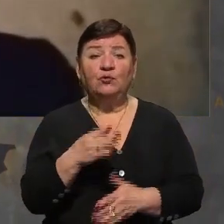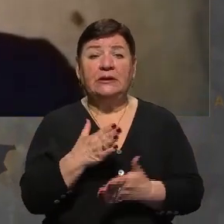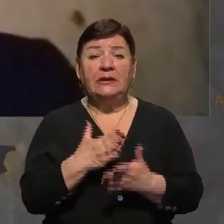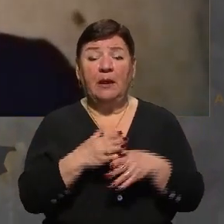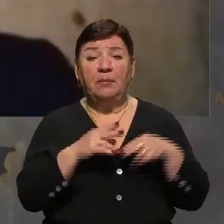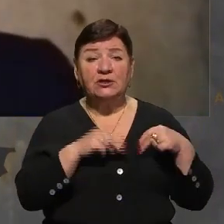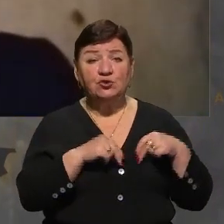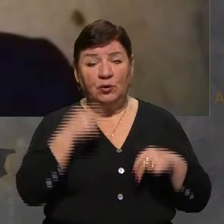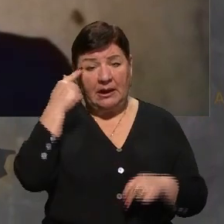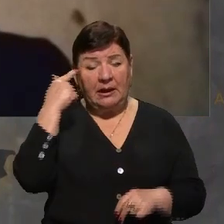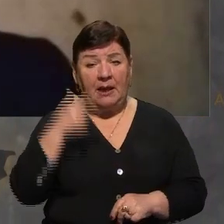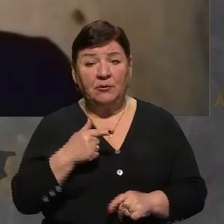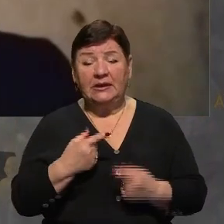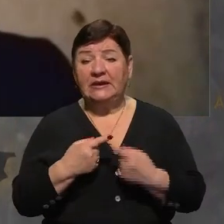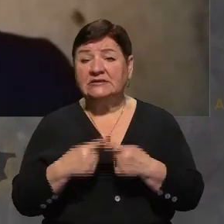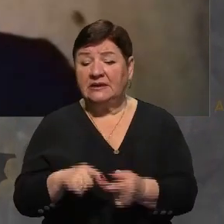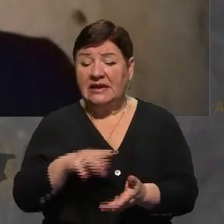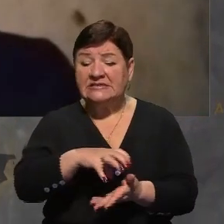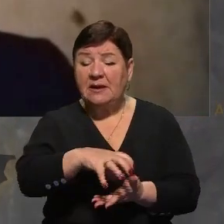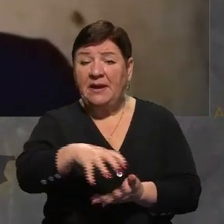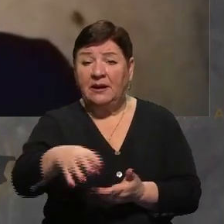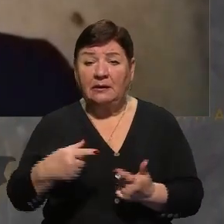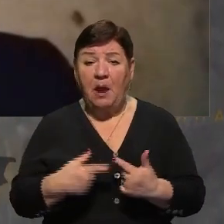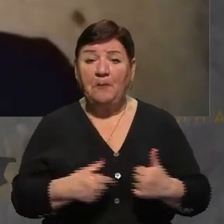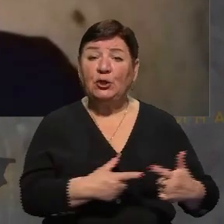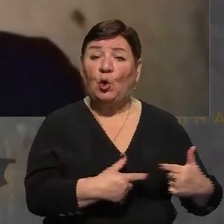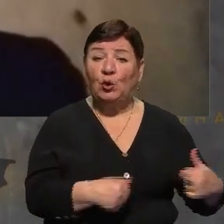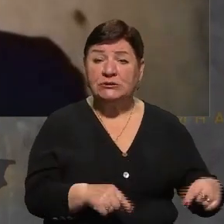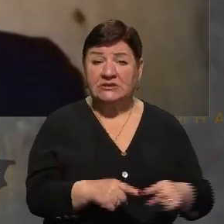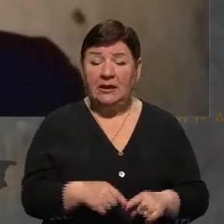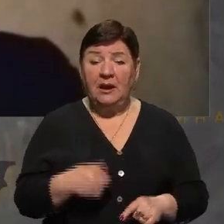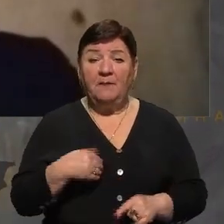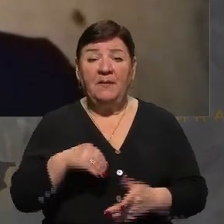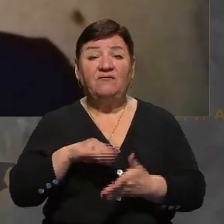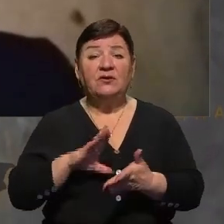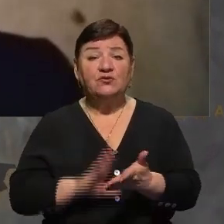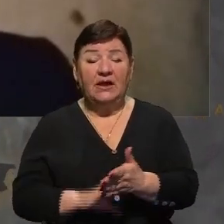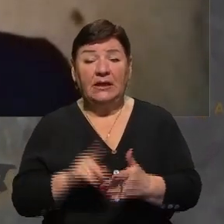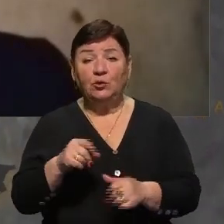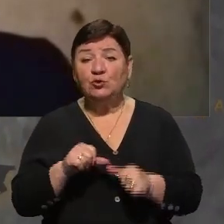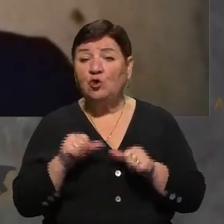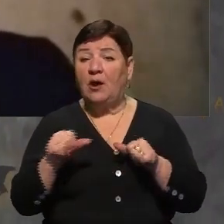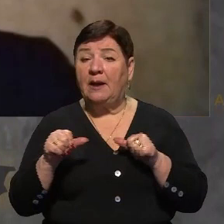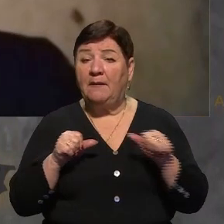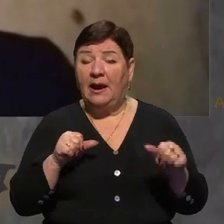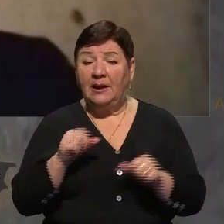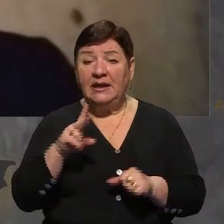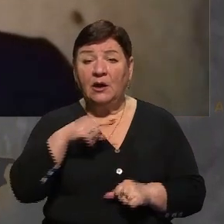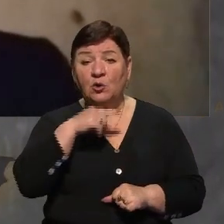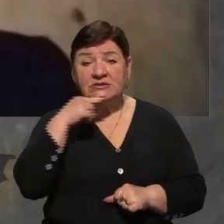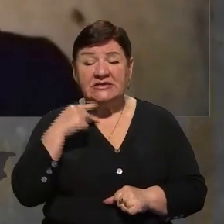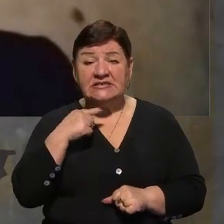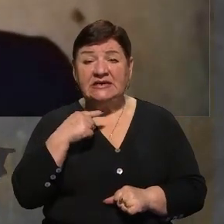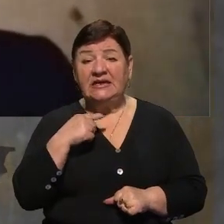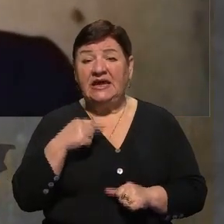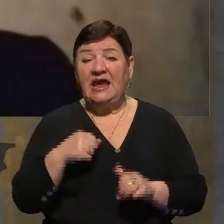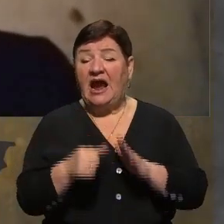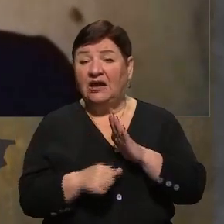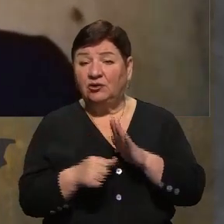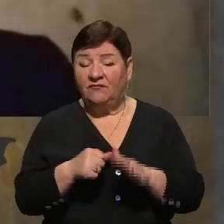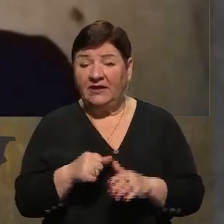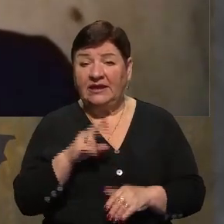працюють грамотні інженерно-саперні всі ці підрозділи. Ми фіксували тут, зокрема, є кадрові російські офіцери, які пройшли